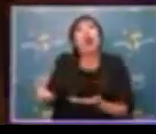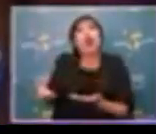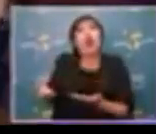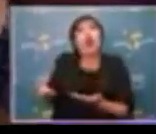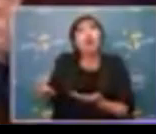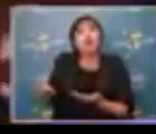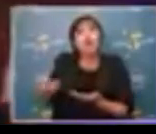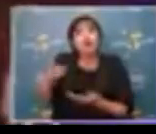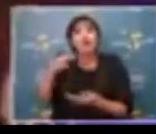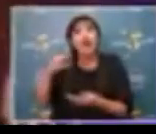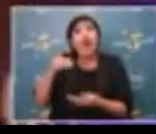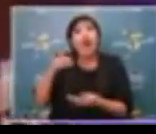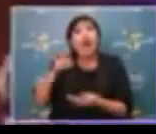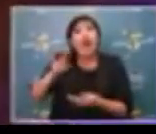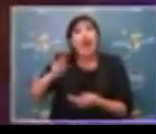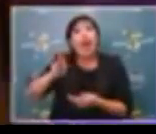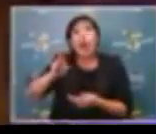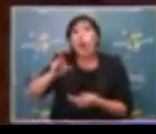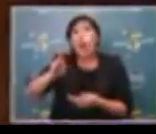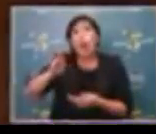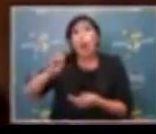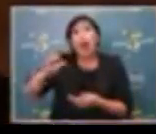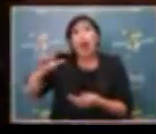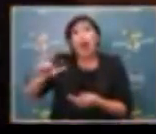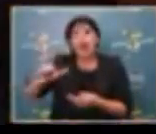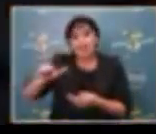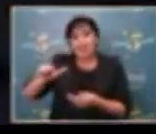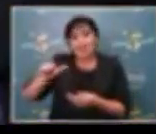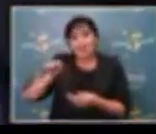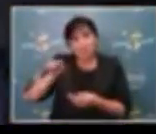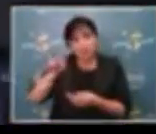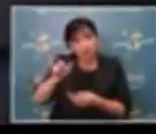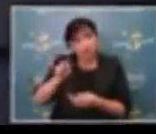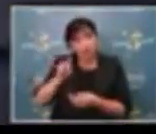chiamava Galois. Galois aveva